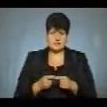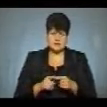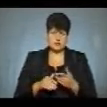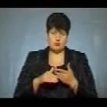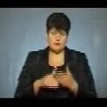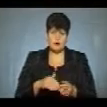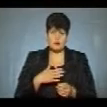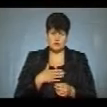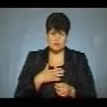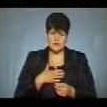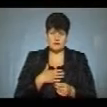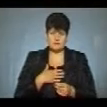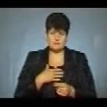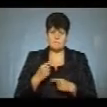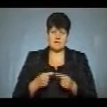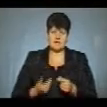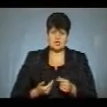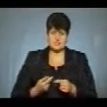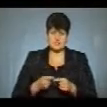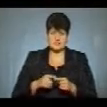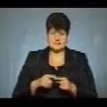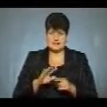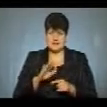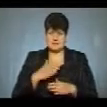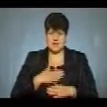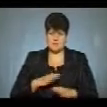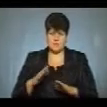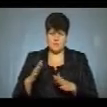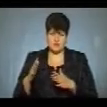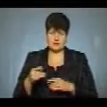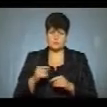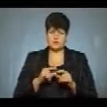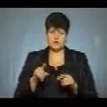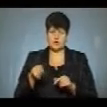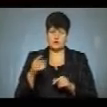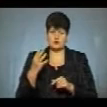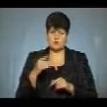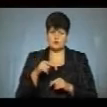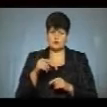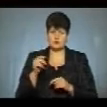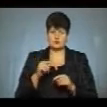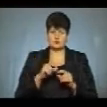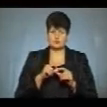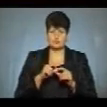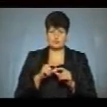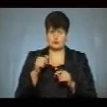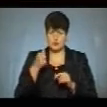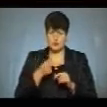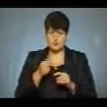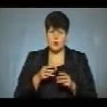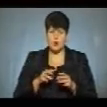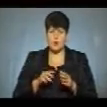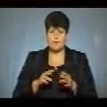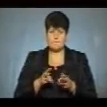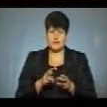нам пережити ці неприємні моменти. Це тернопільська школа номер 4. У цьому навчальному році опалення сьогодні запустили